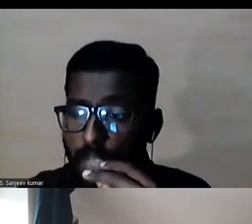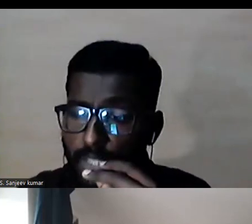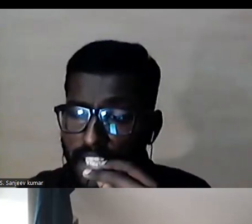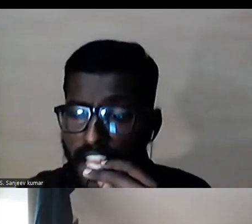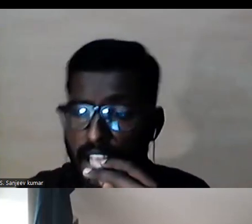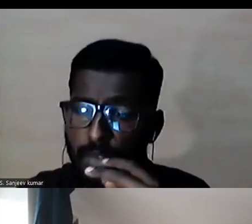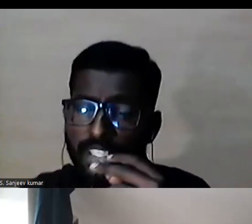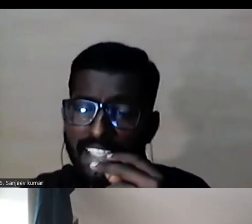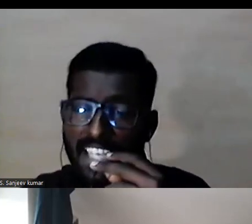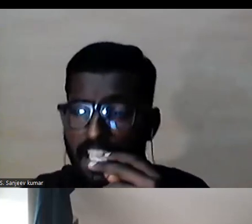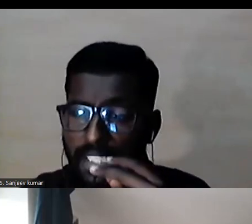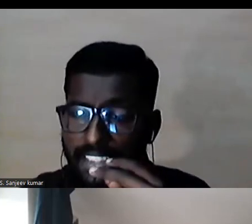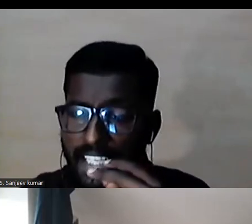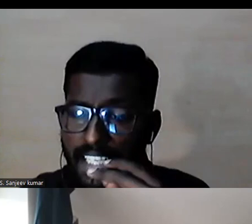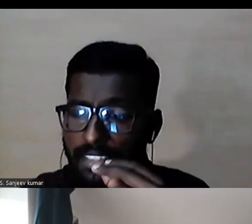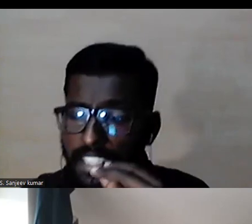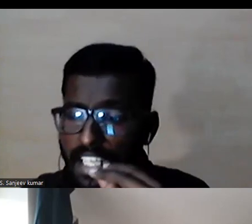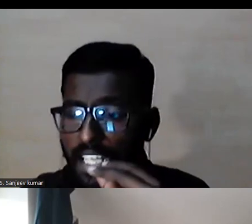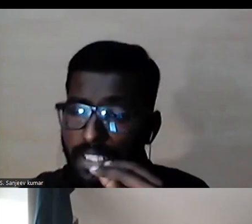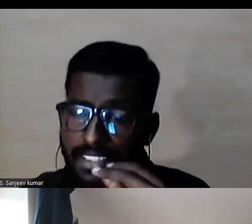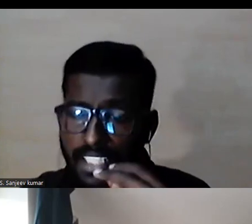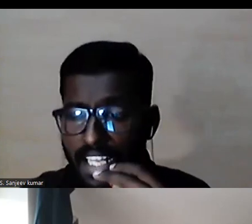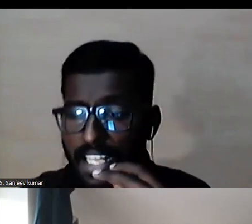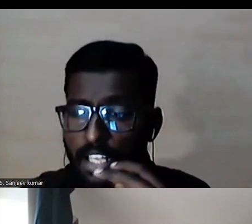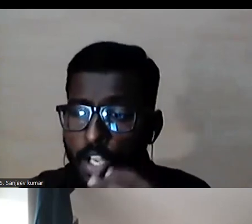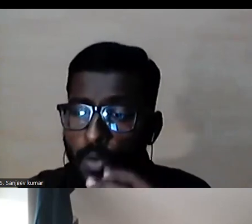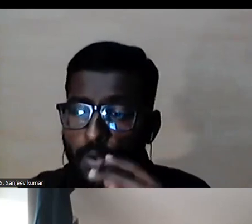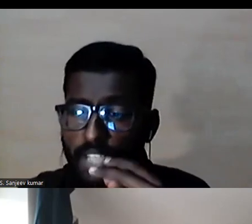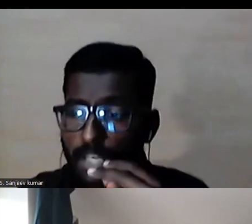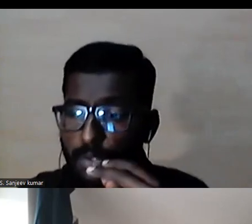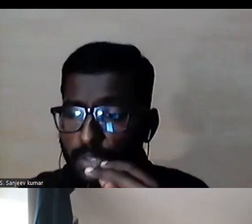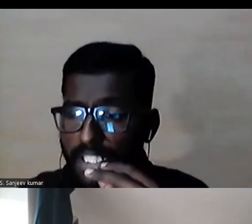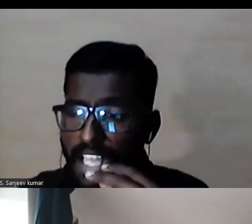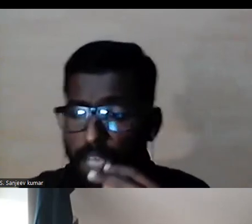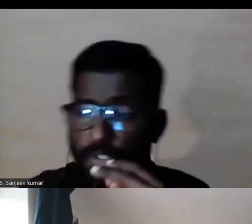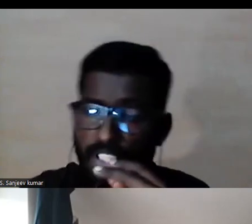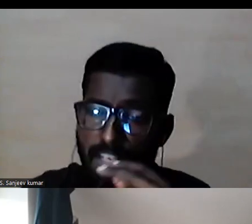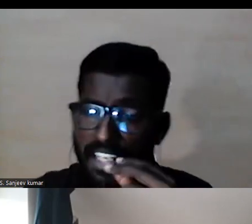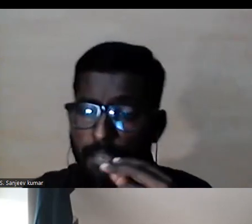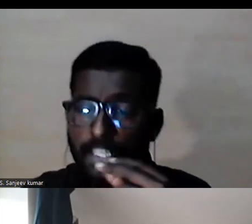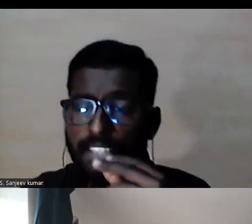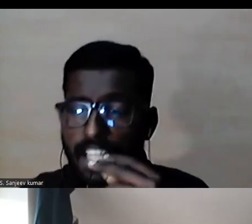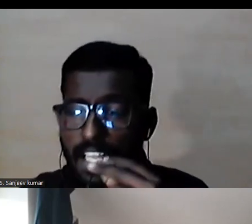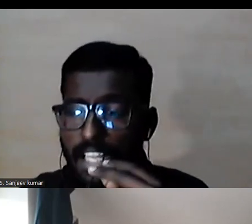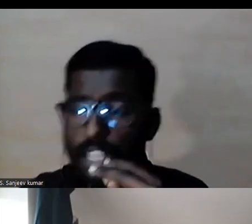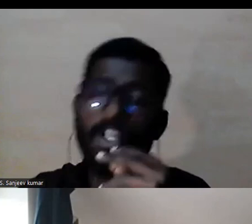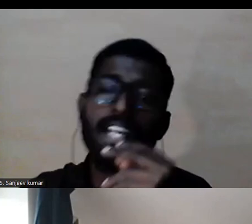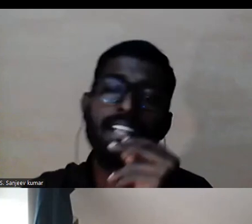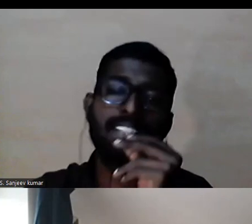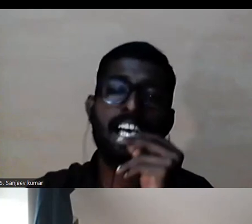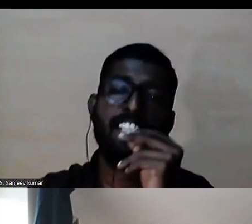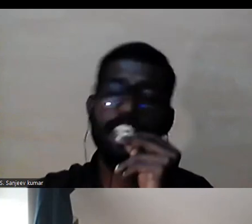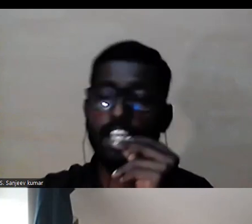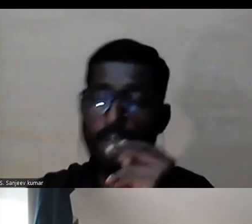ஊனா ஊவனா ஊருக்கெல்லாம் பக்தனா பக்தனா பக்தனா ஊனா ஊவனா ஊக்கமாக படிச்சனா